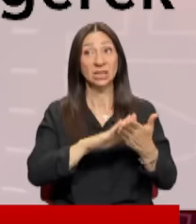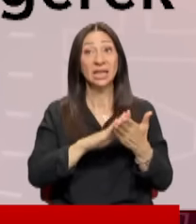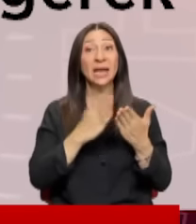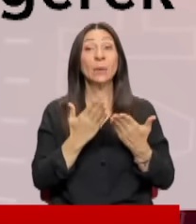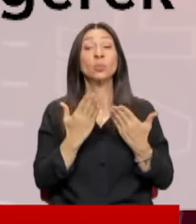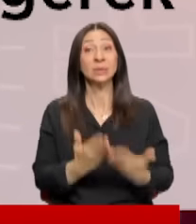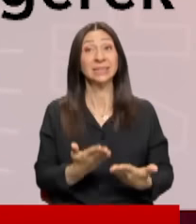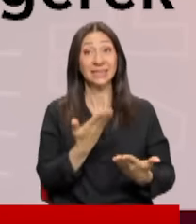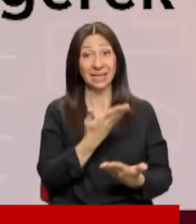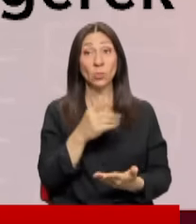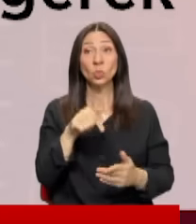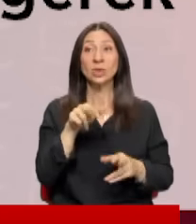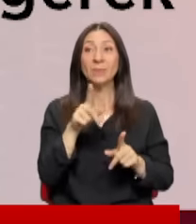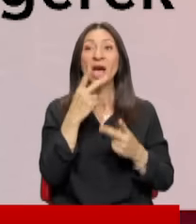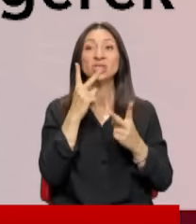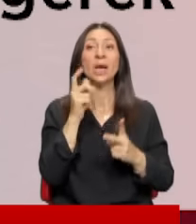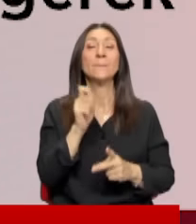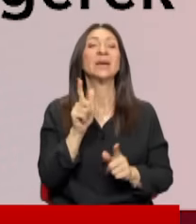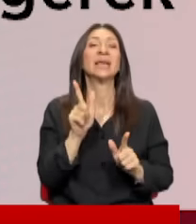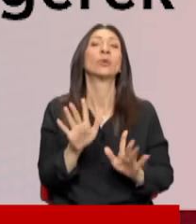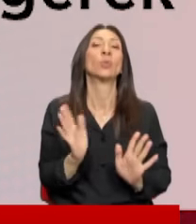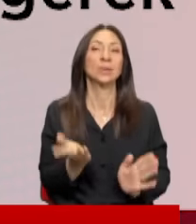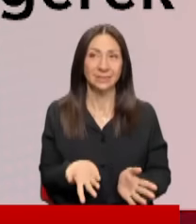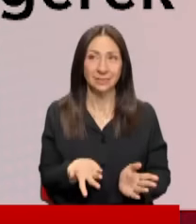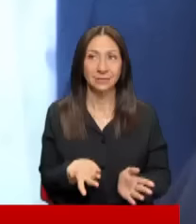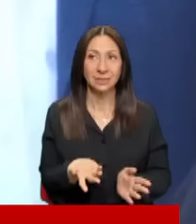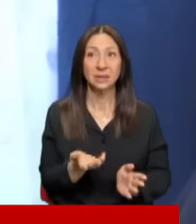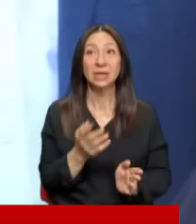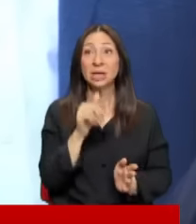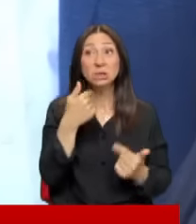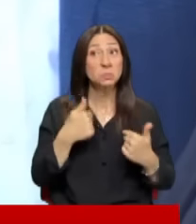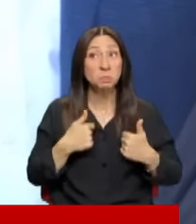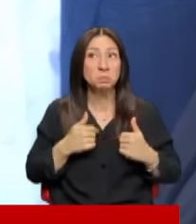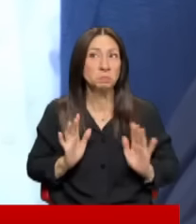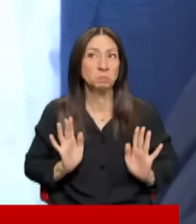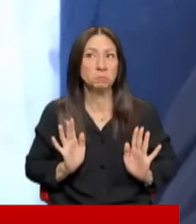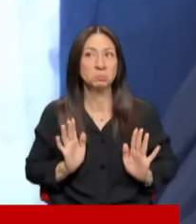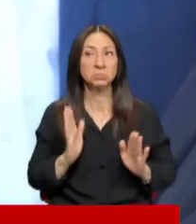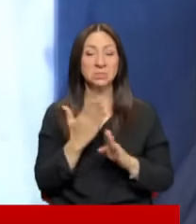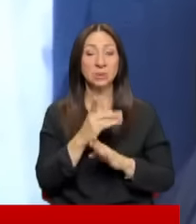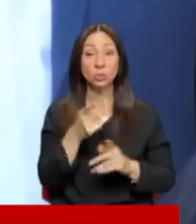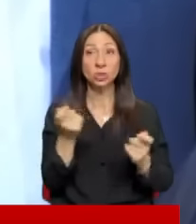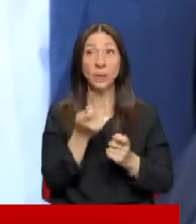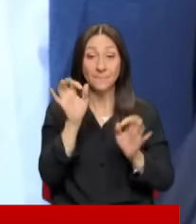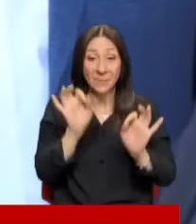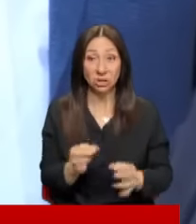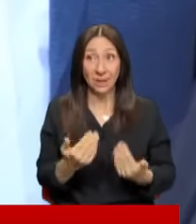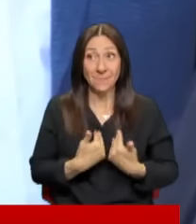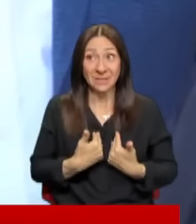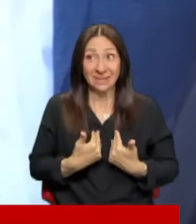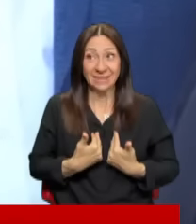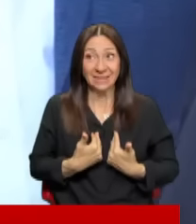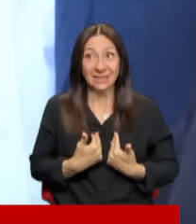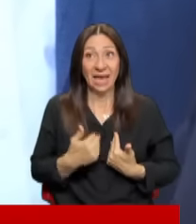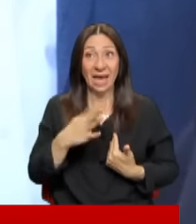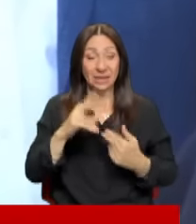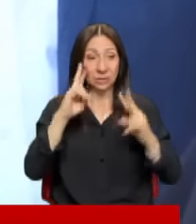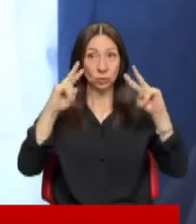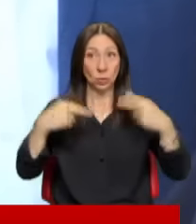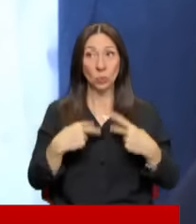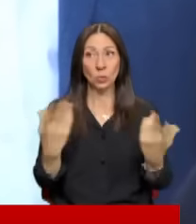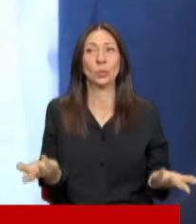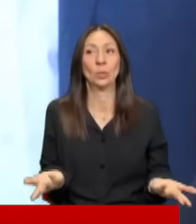arkadaş hazmedebilseydi bu tür bir açıklamayı yapmaya gerek duymazdı. Hiç üzerimize almıyoruz çünkü bu işi başlatan biziz. Herkesin gözü